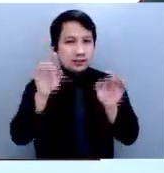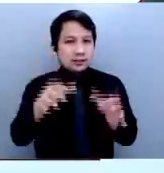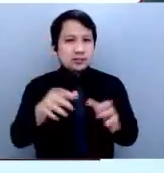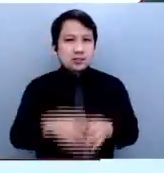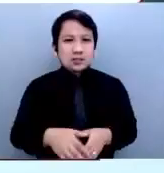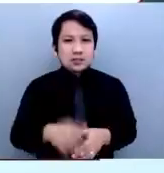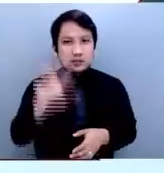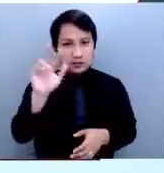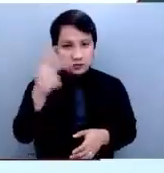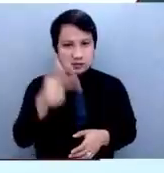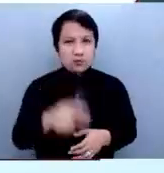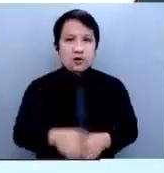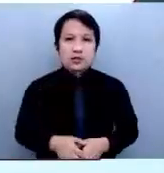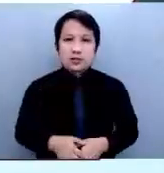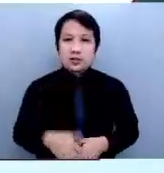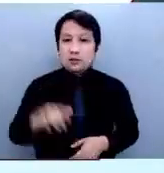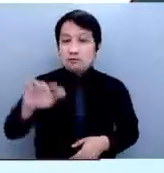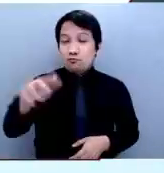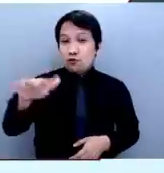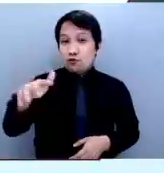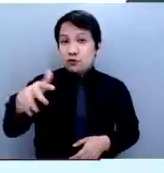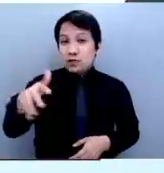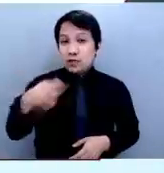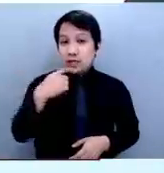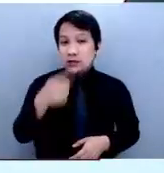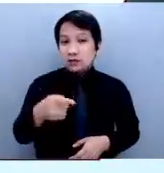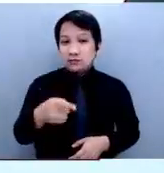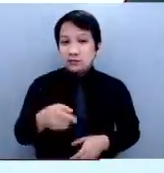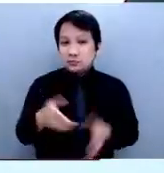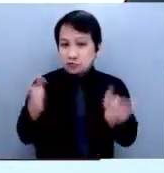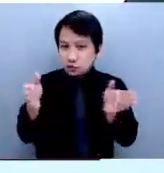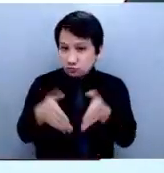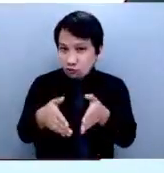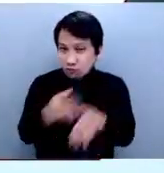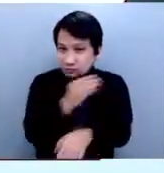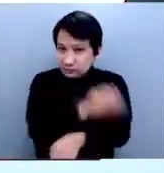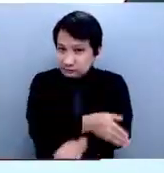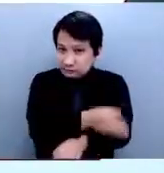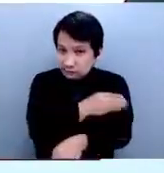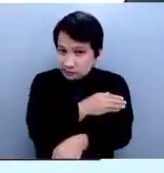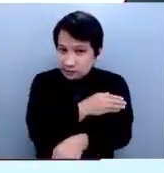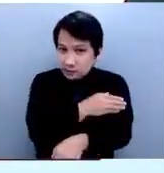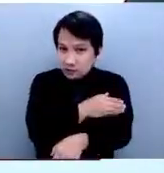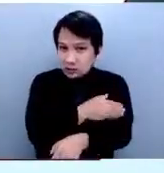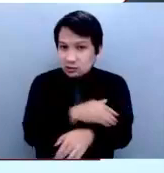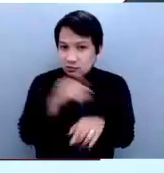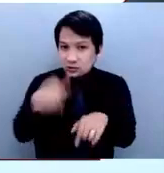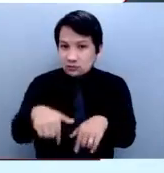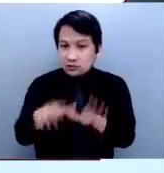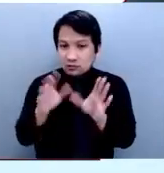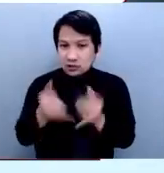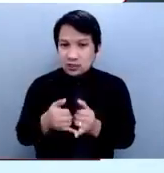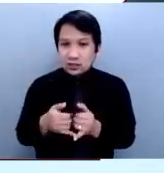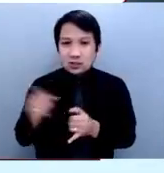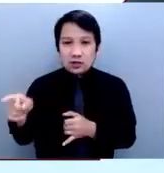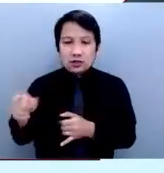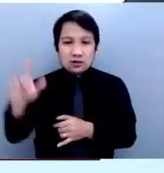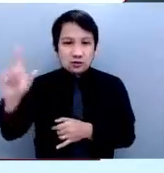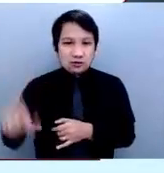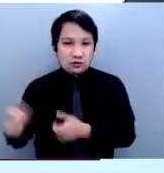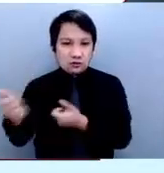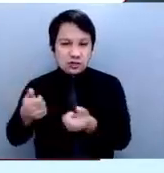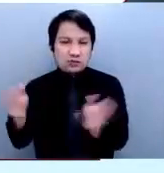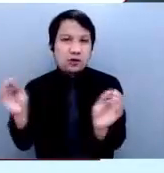points. Moderate risk naman kung sa mga maliliit kayo na clinic naka-assign at low risk kung administrative work o sa